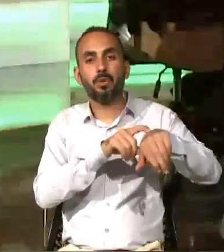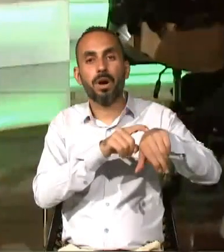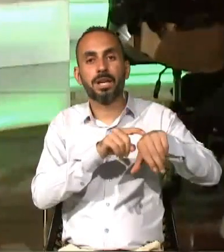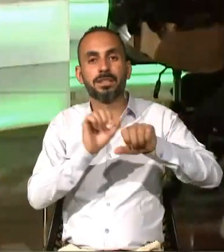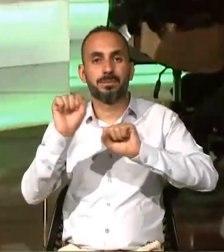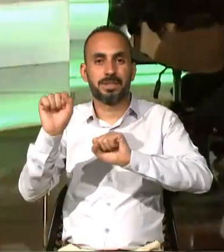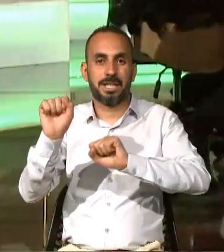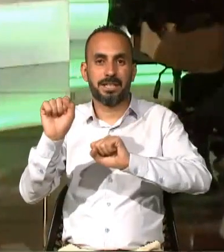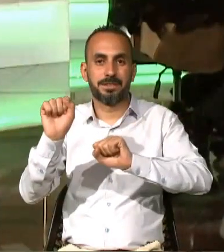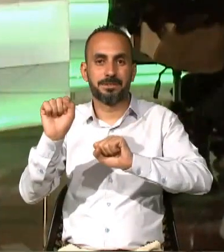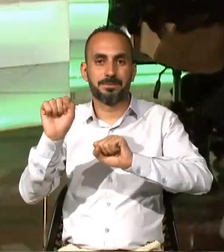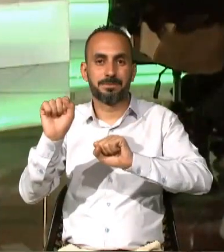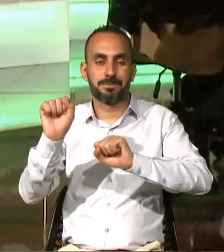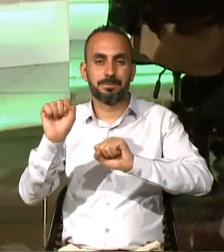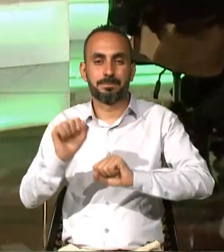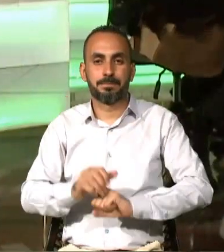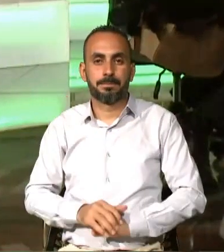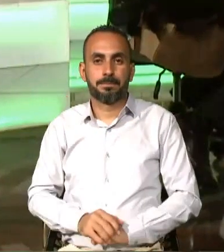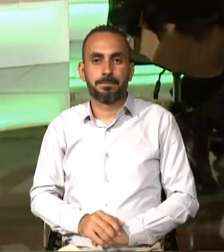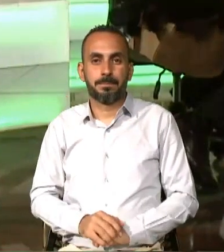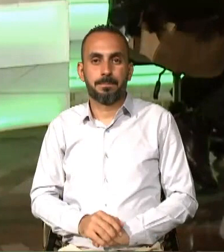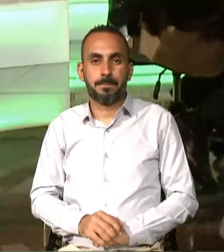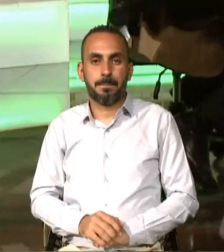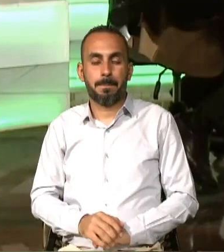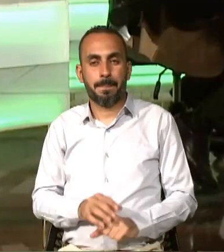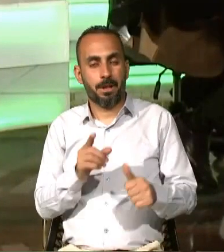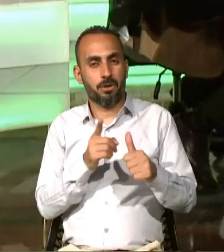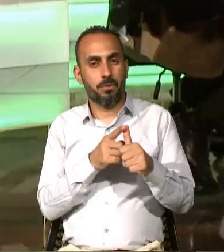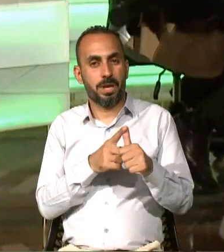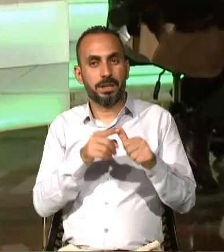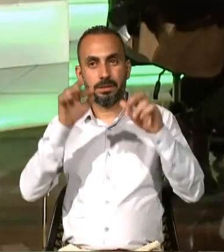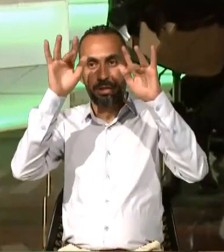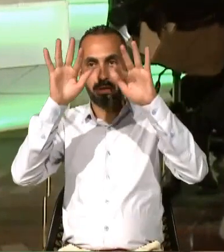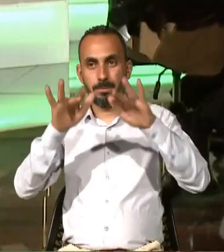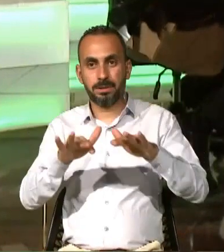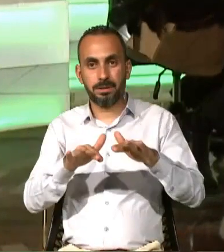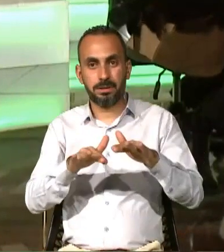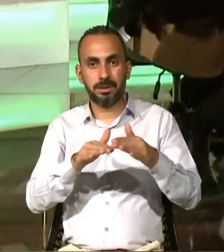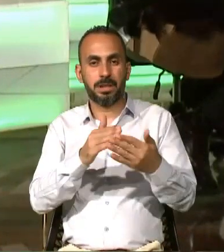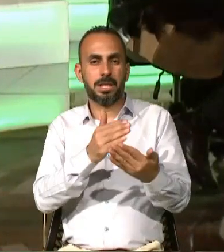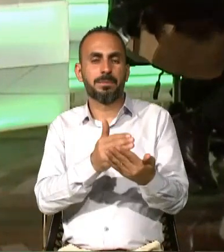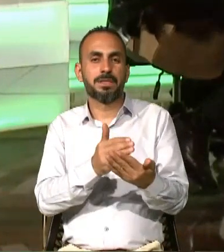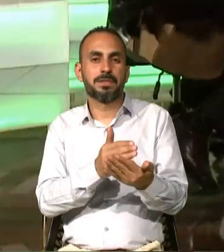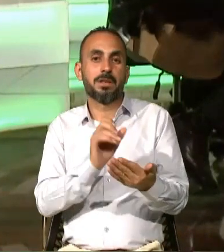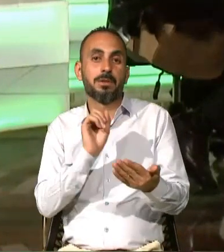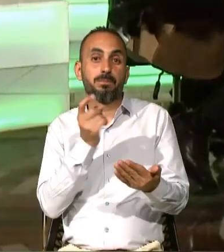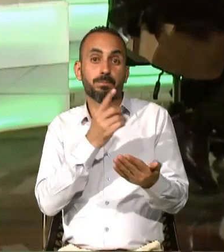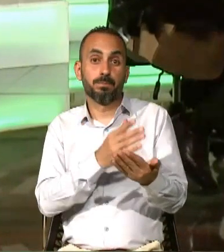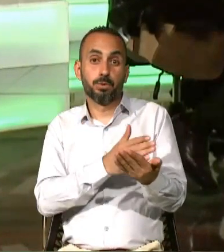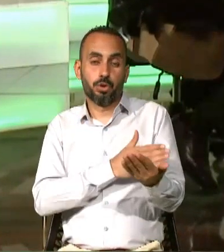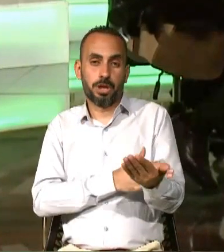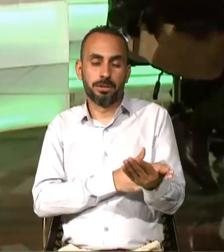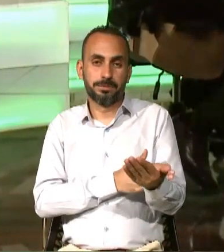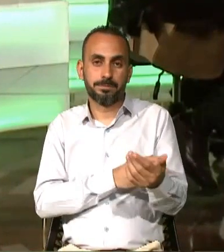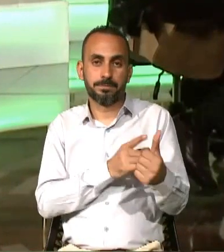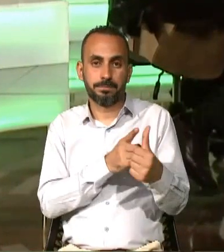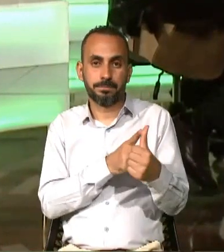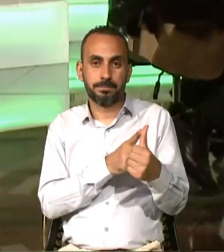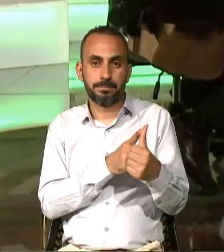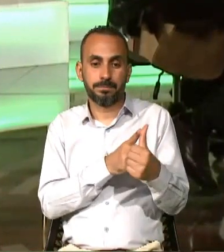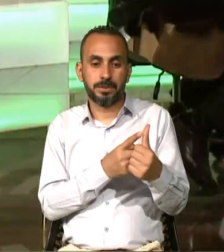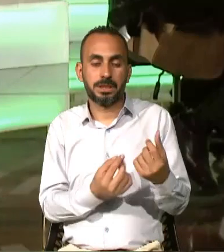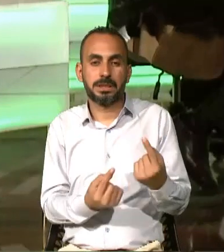لغاية لما كفلاح فاهم امتى لما يجي رقم واحد المطر المبكر ينبتها، والمطر المتأخر